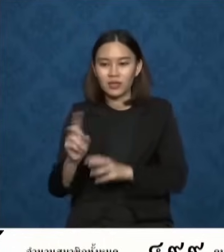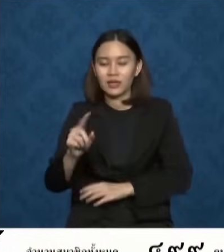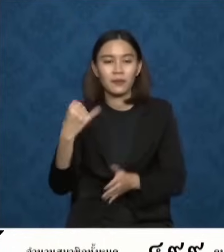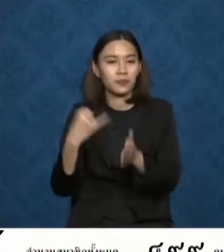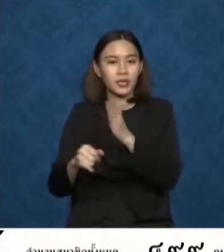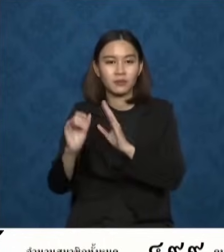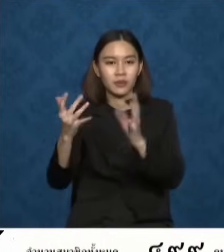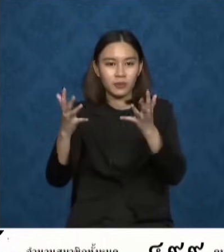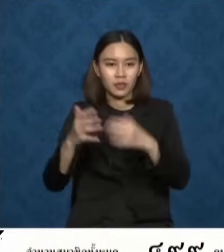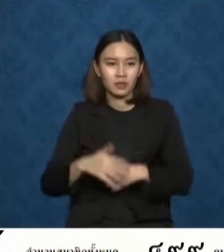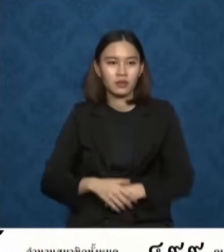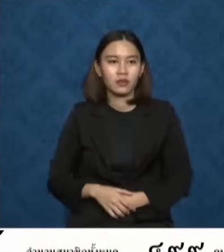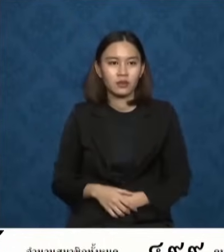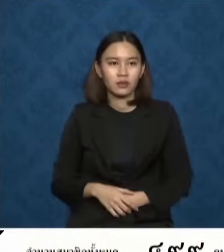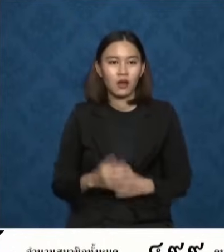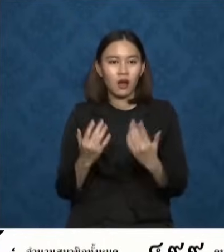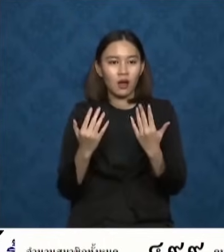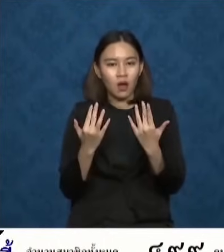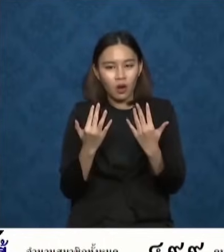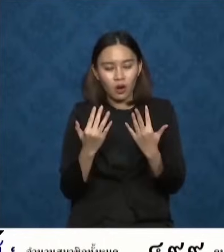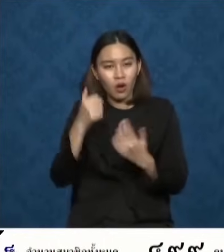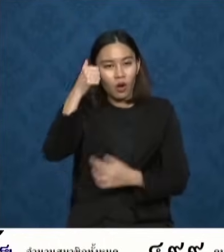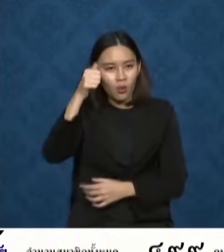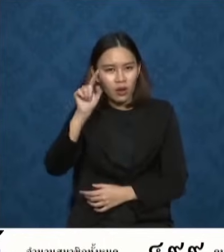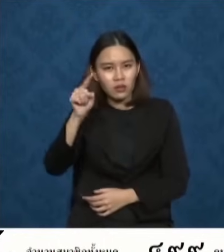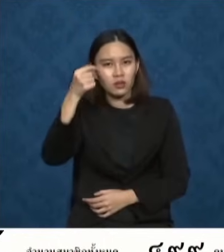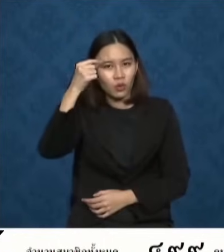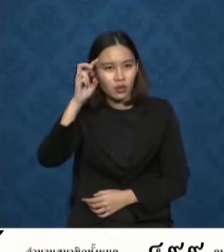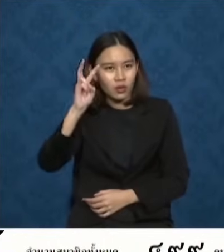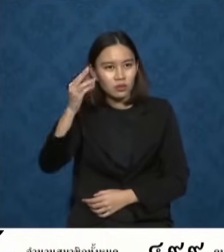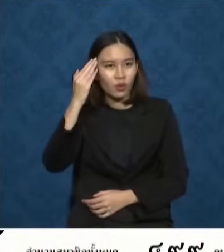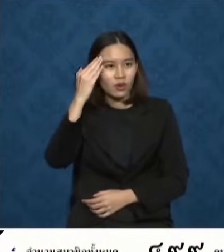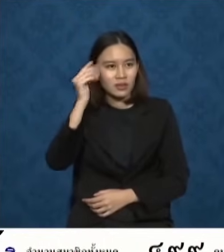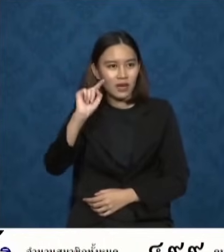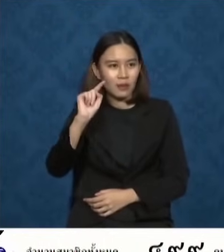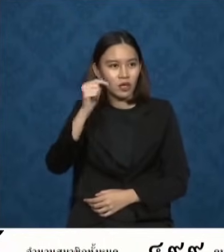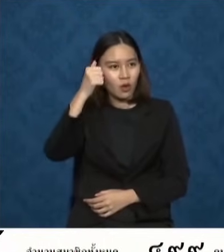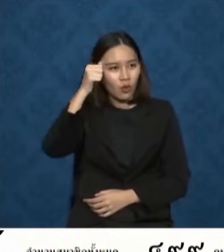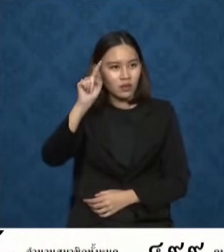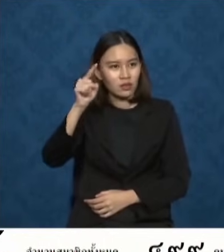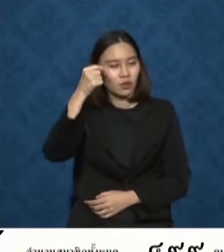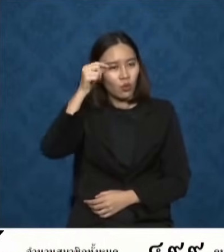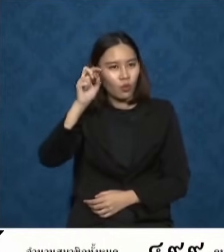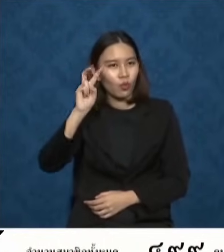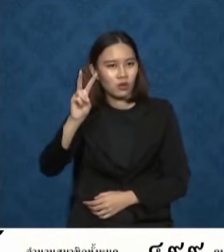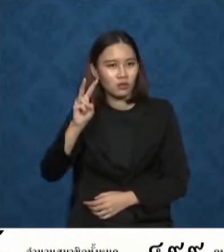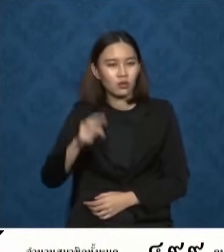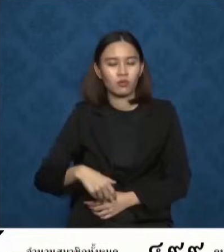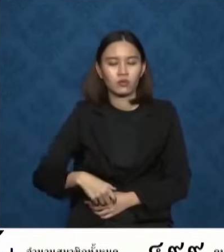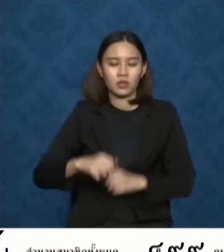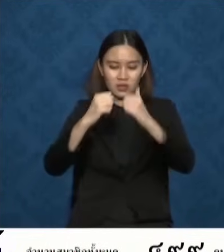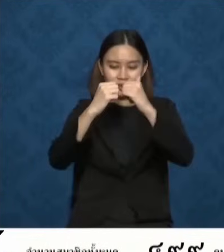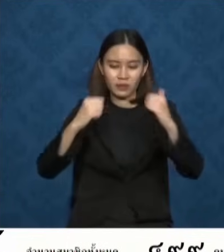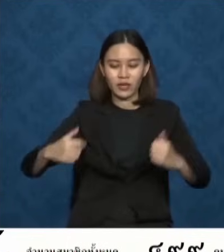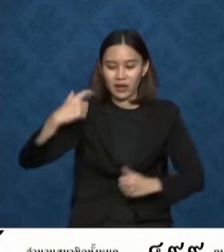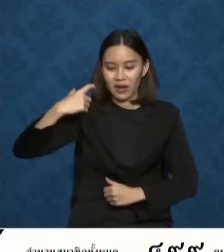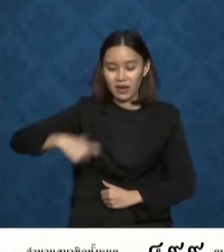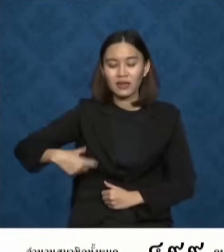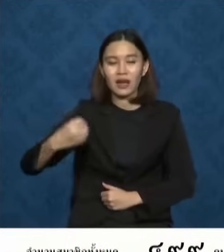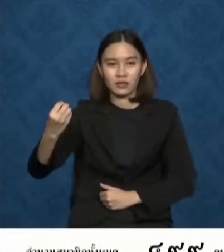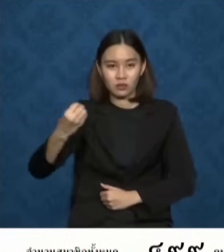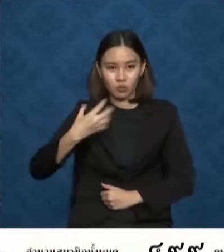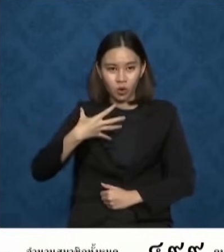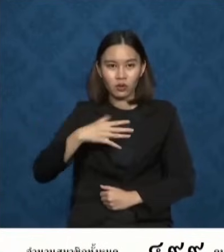ดรออยู่วันสองวันเนี่ยทราบว่าไม่เกินสองวันสำนักงานอัยการสูงจะตอบมาถ้าตอบมา